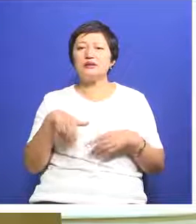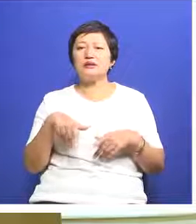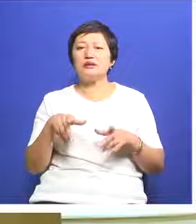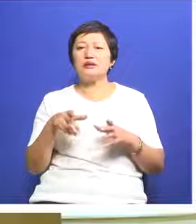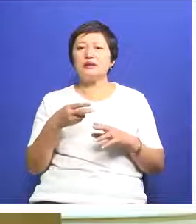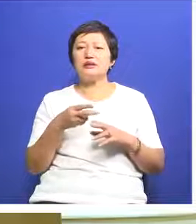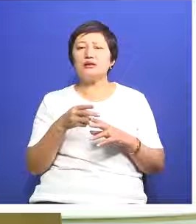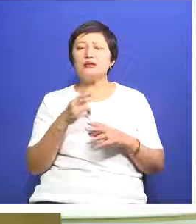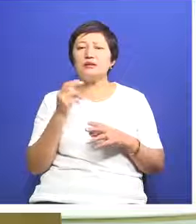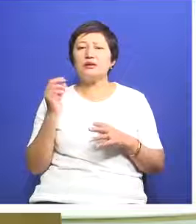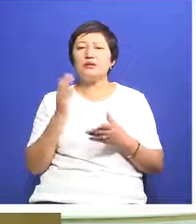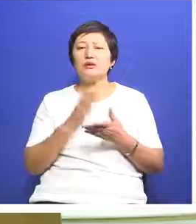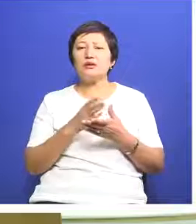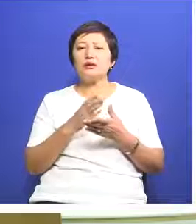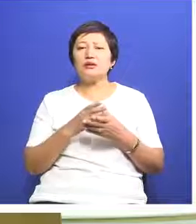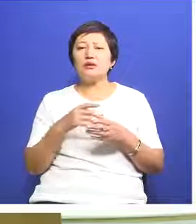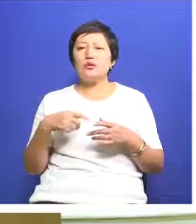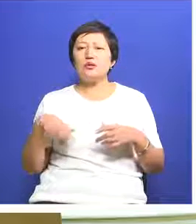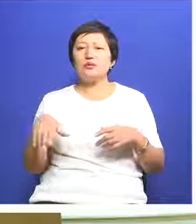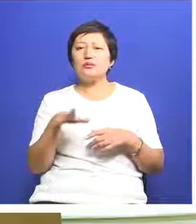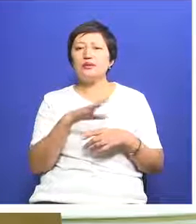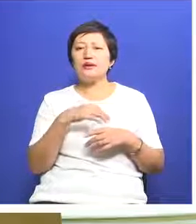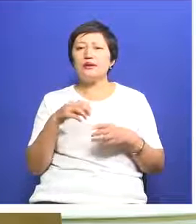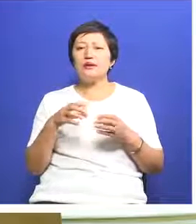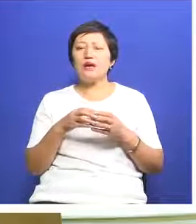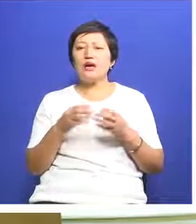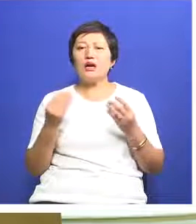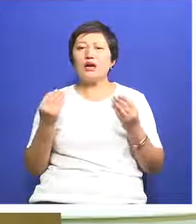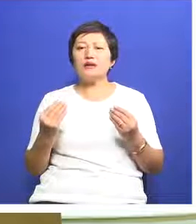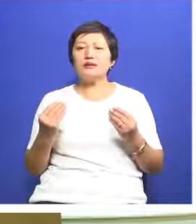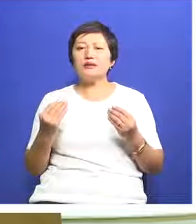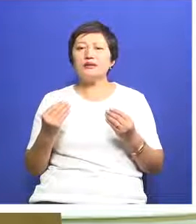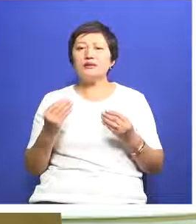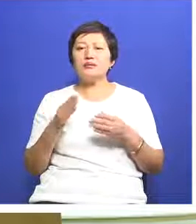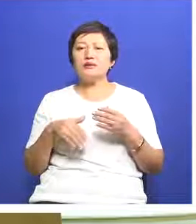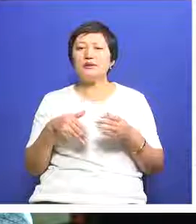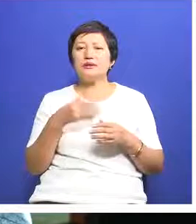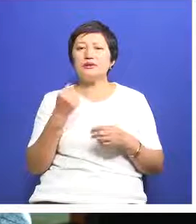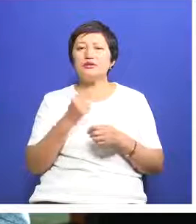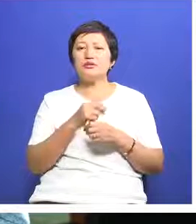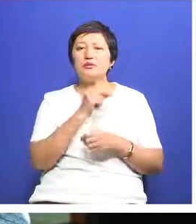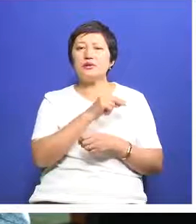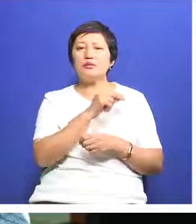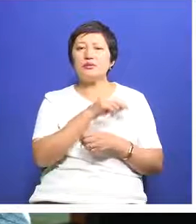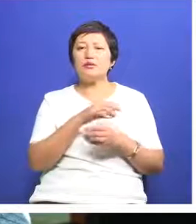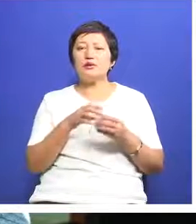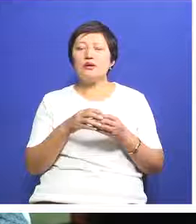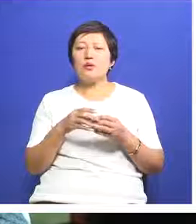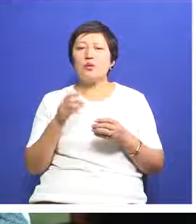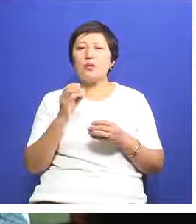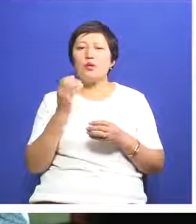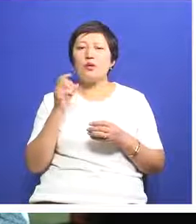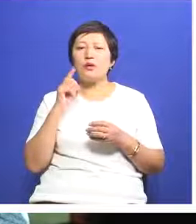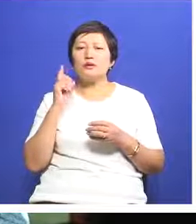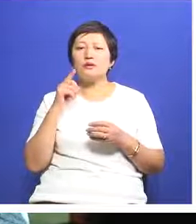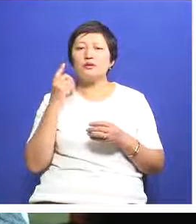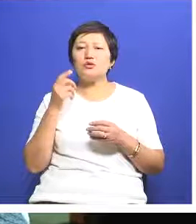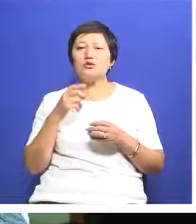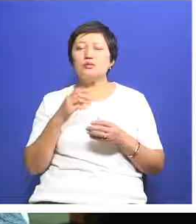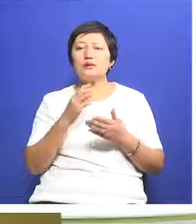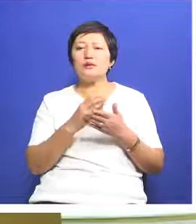бетін көгалдандырдық. Оның бәрі қазір бүгінгі таңға біткен жұмыстар болып отыр. Енді біздің көгалдандыруға жоспарлап